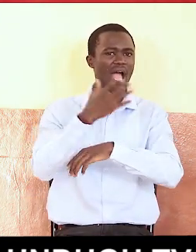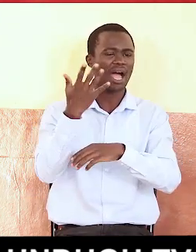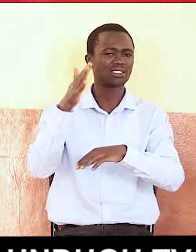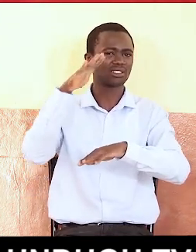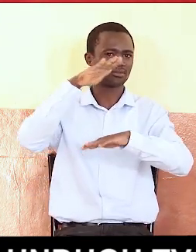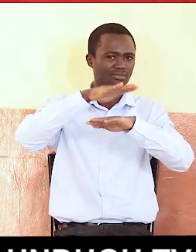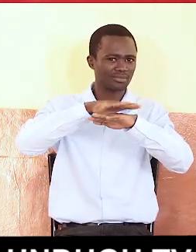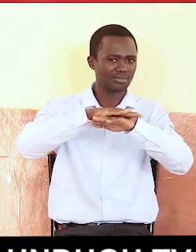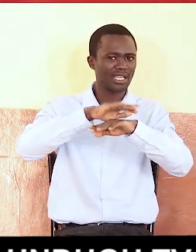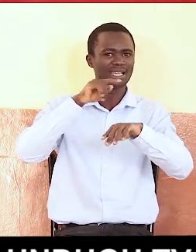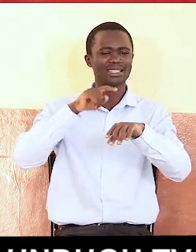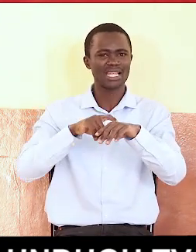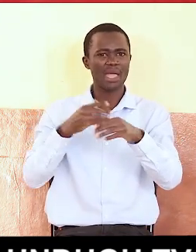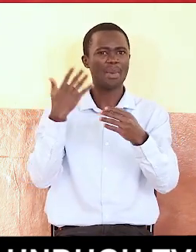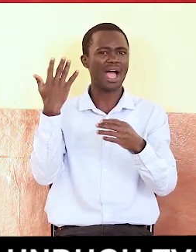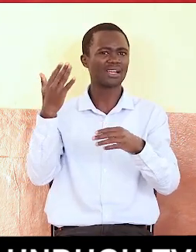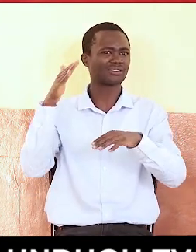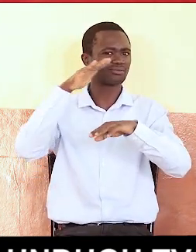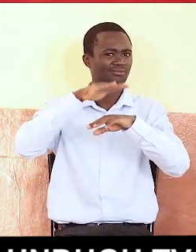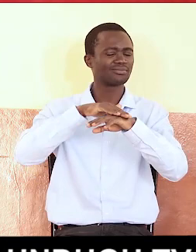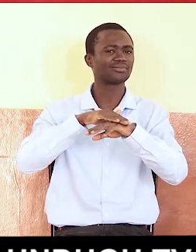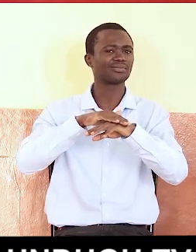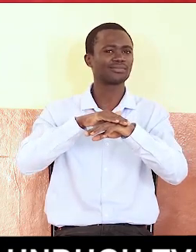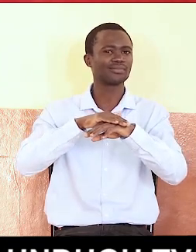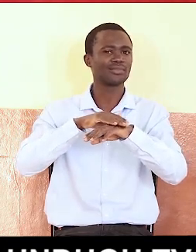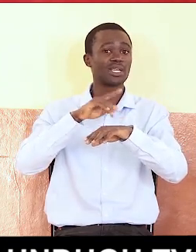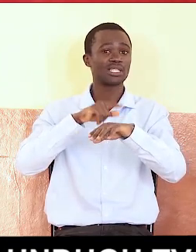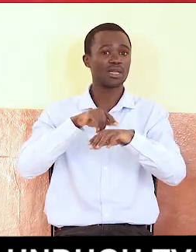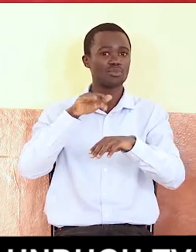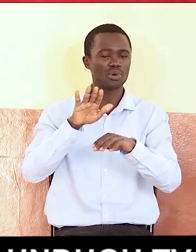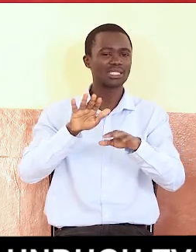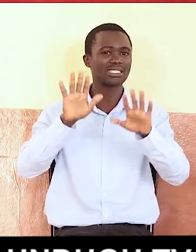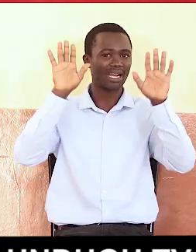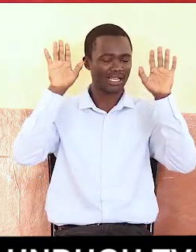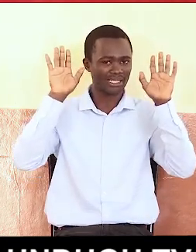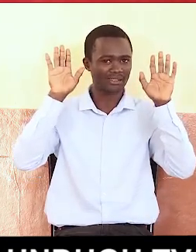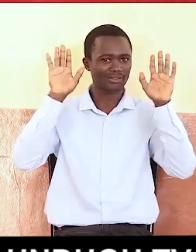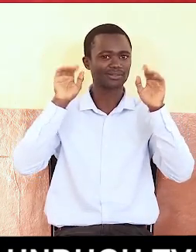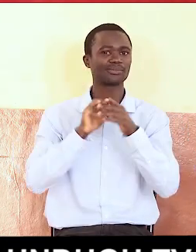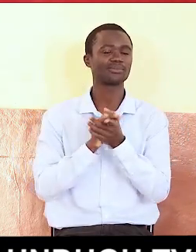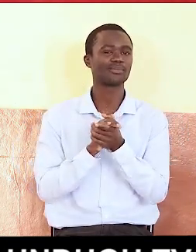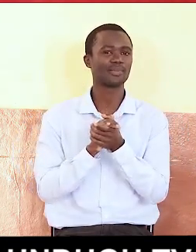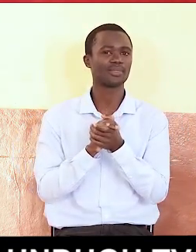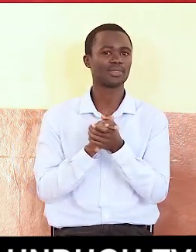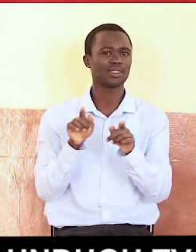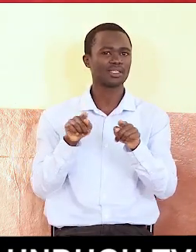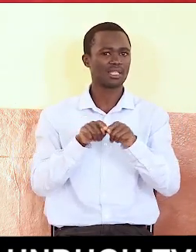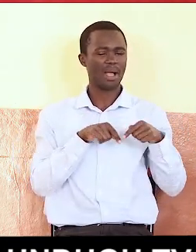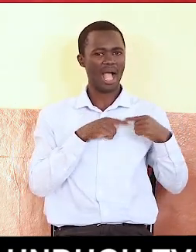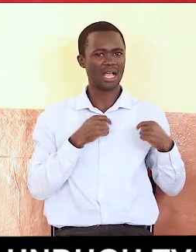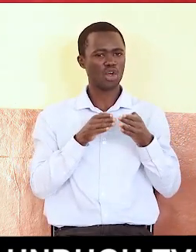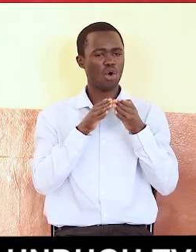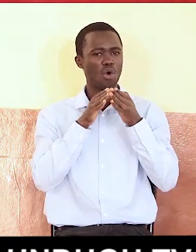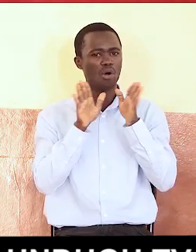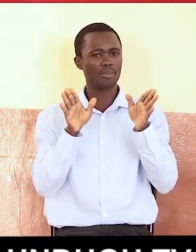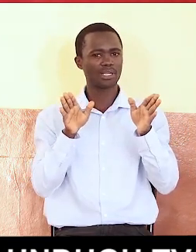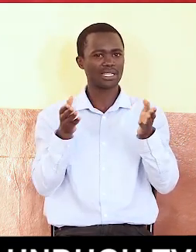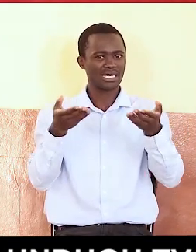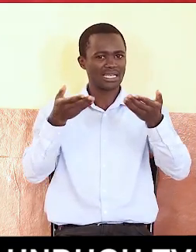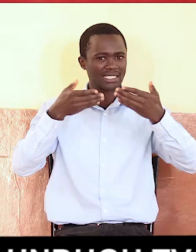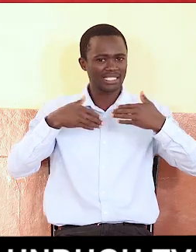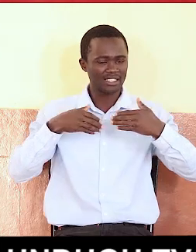wakati unapowekelewa mikono ni wakati wako wa kusarenda na kuweka moyo wako wazi ili